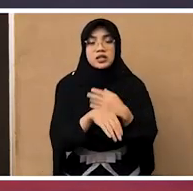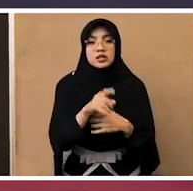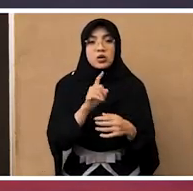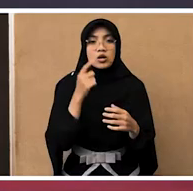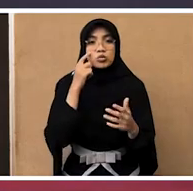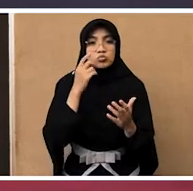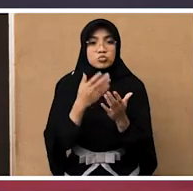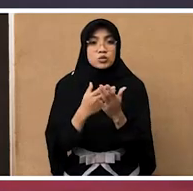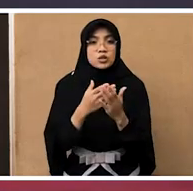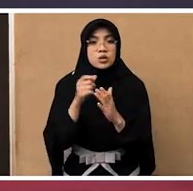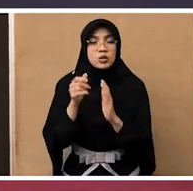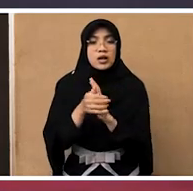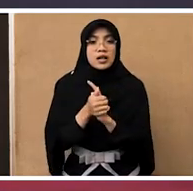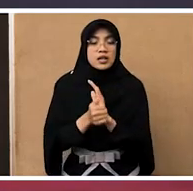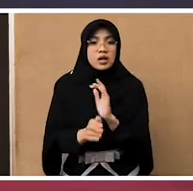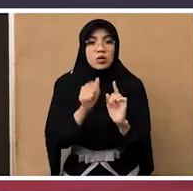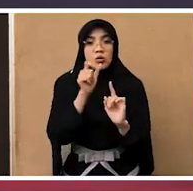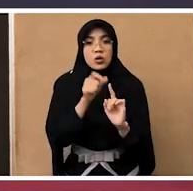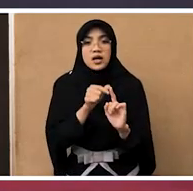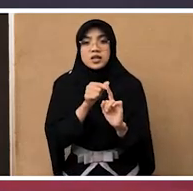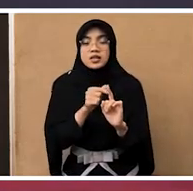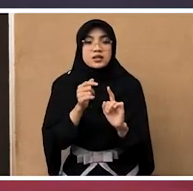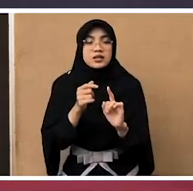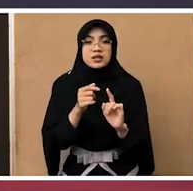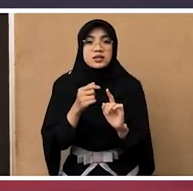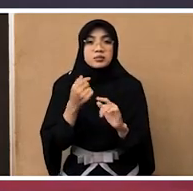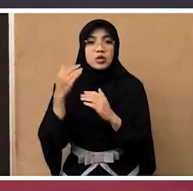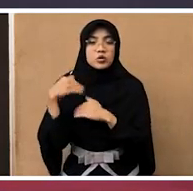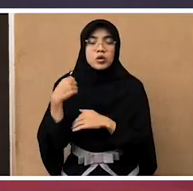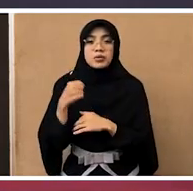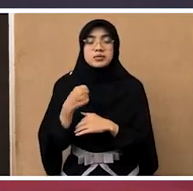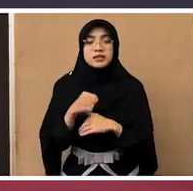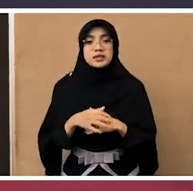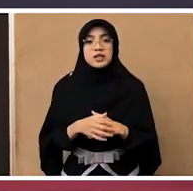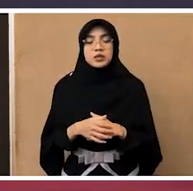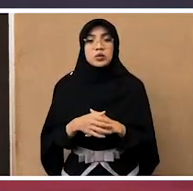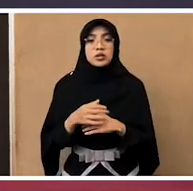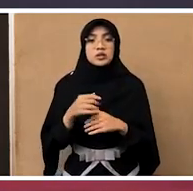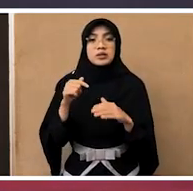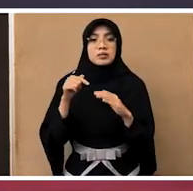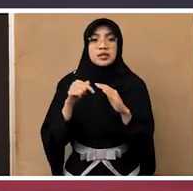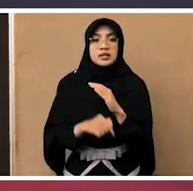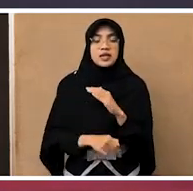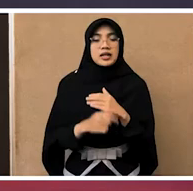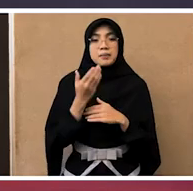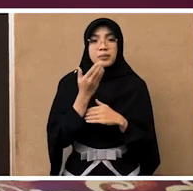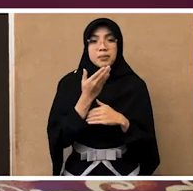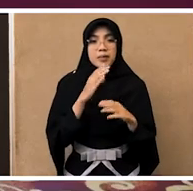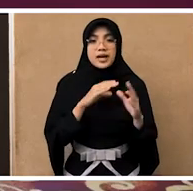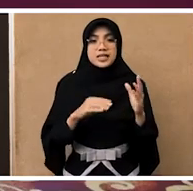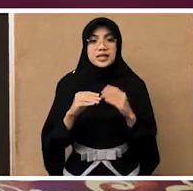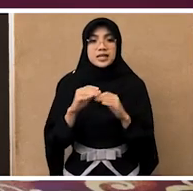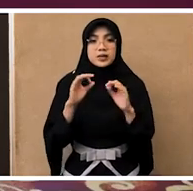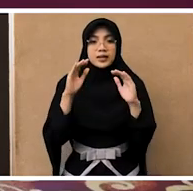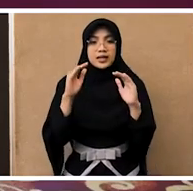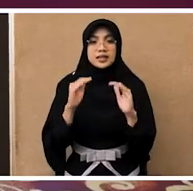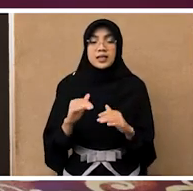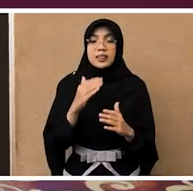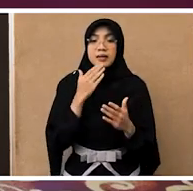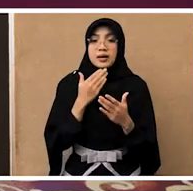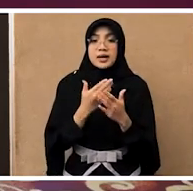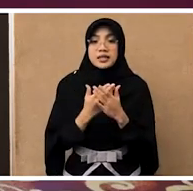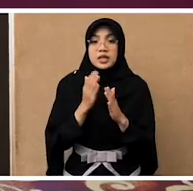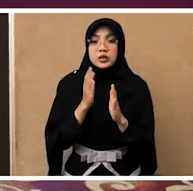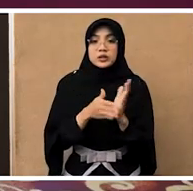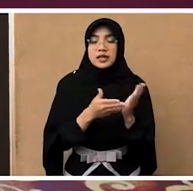bukti dari ahli bahwa memang orang itu adalah tidak mampu hitam jawab Itu lebih-lebih netral bahasanya Makasih